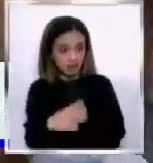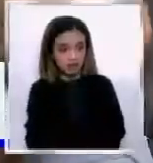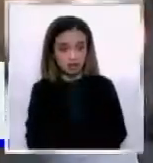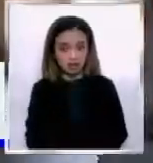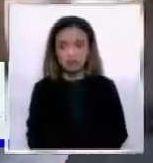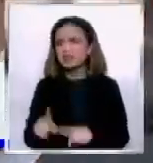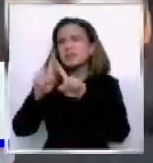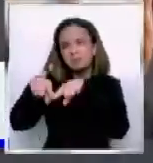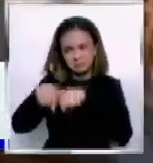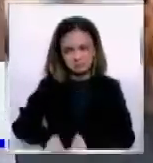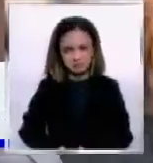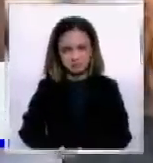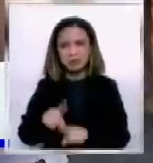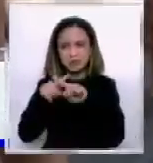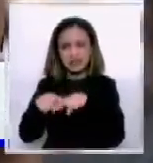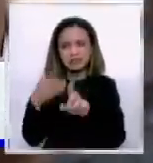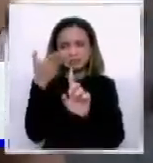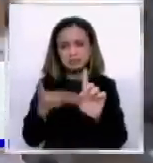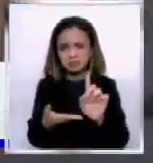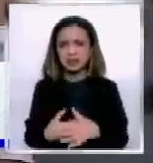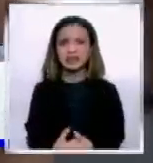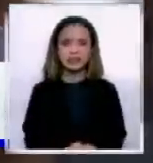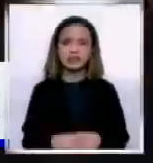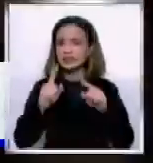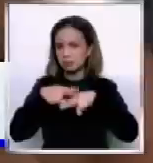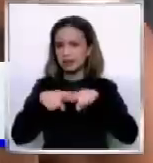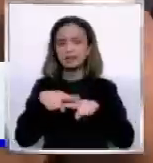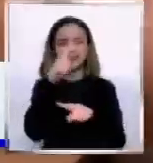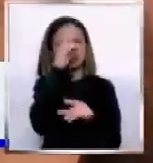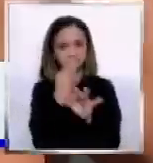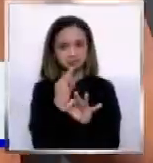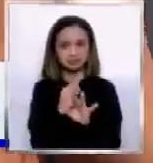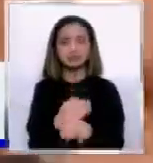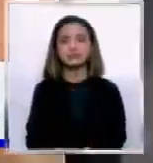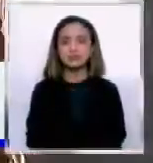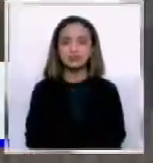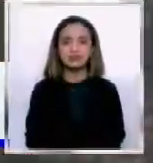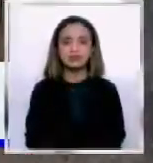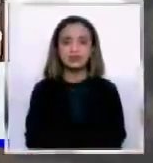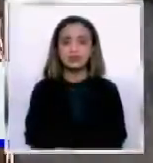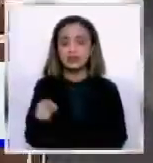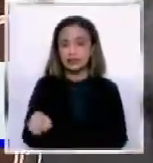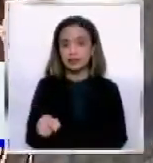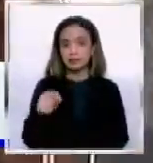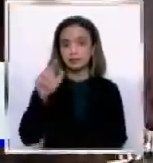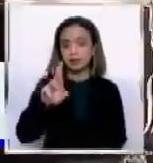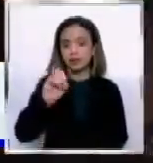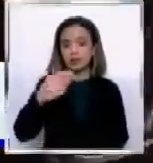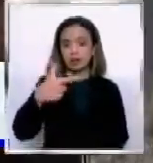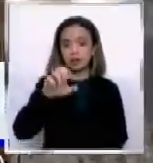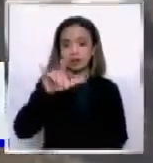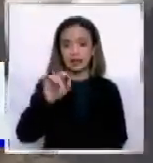naman po yun sa tao. Depende po sa pananampalataya. Ang scavenger na si Mang Rogelio, itutuloy ang